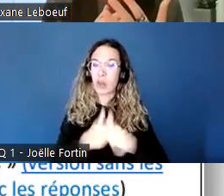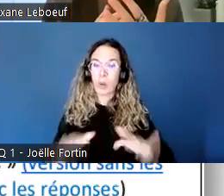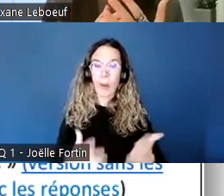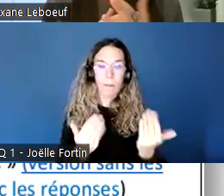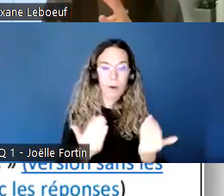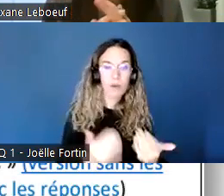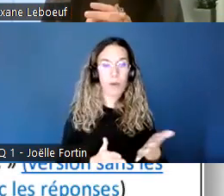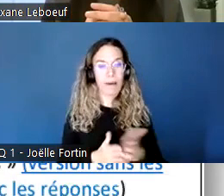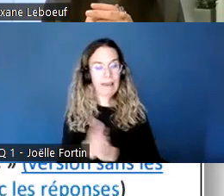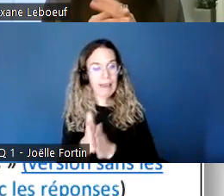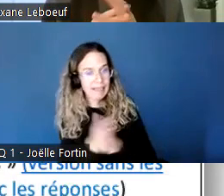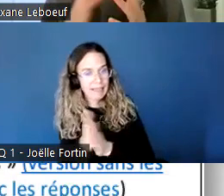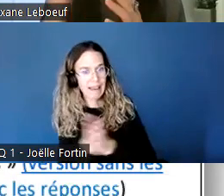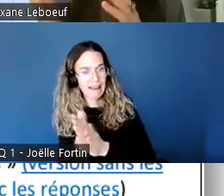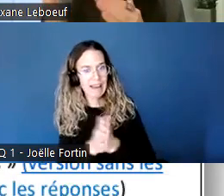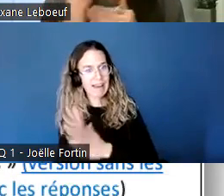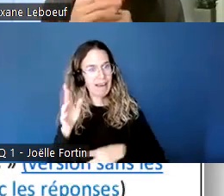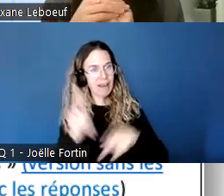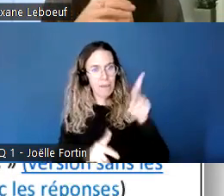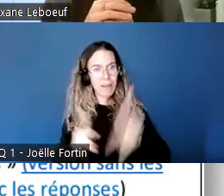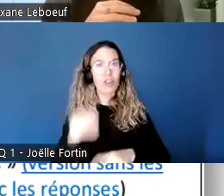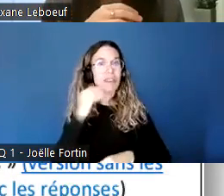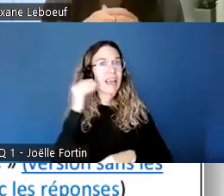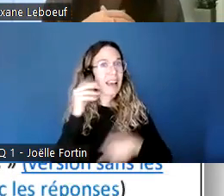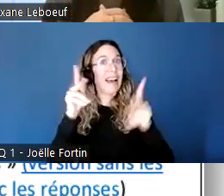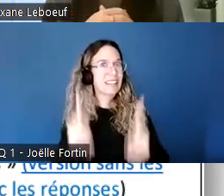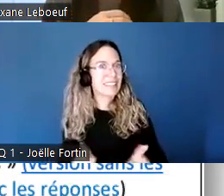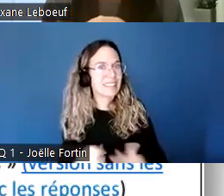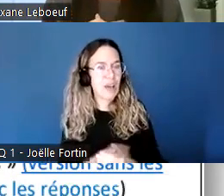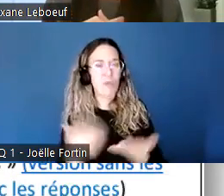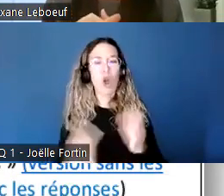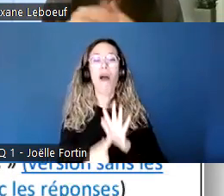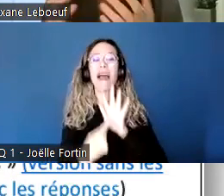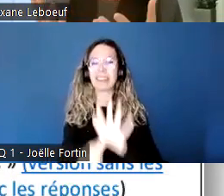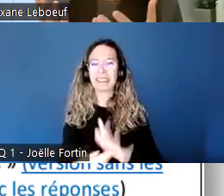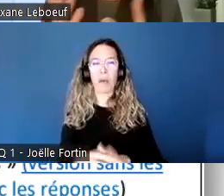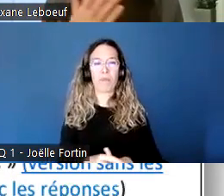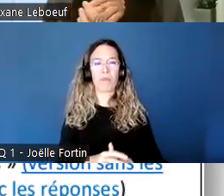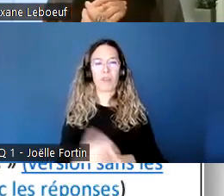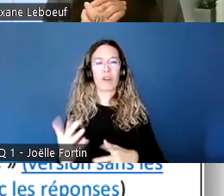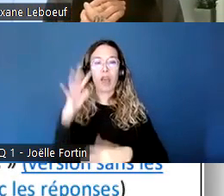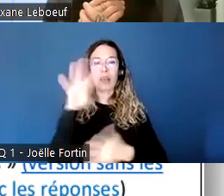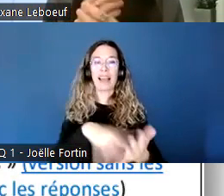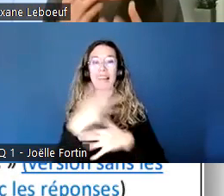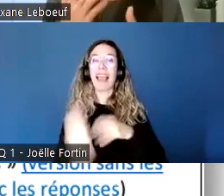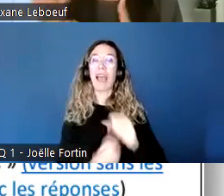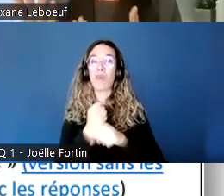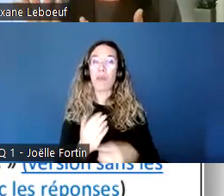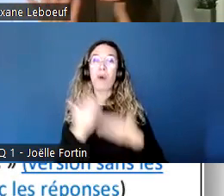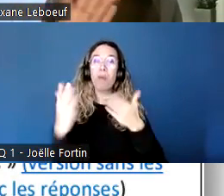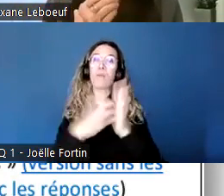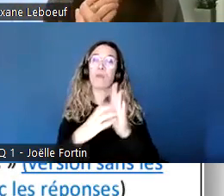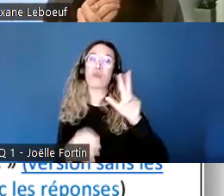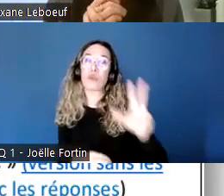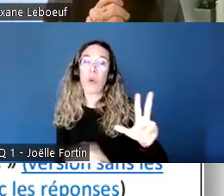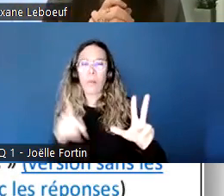intérêts des résidents. Et ici, ben, en fait, on vous présente l'exemple de calendrier annuel qu'on propose dans le module 3, mais qui peut être